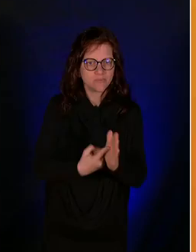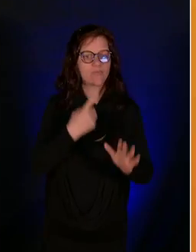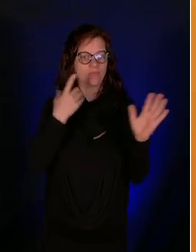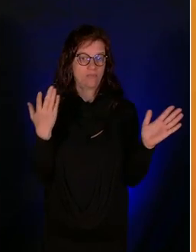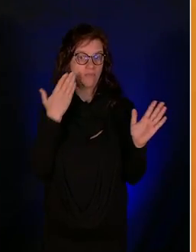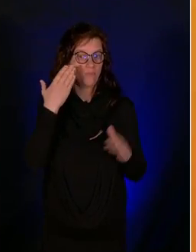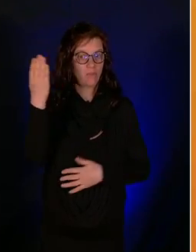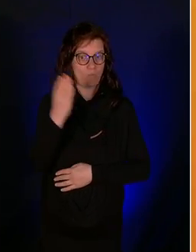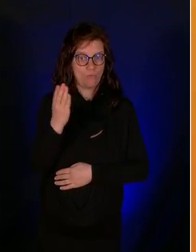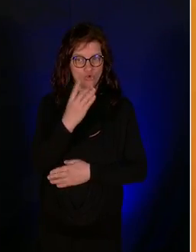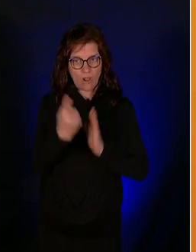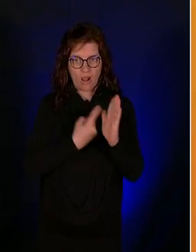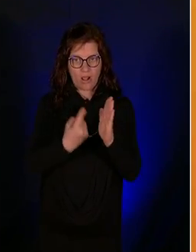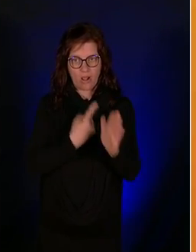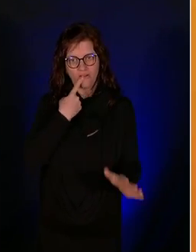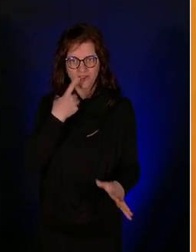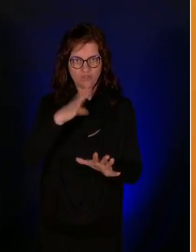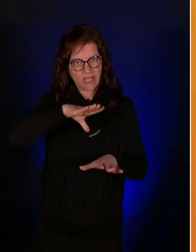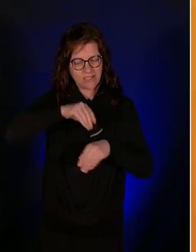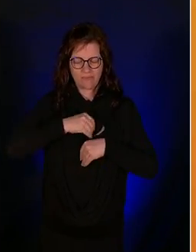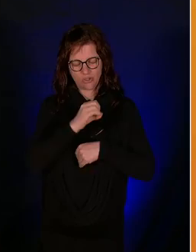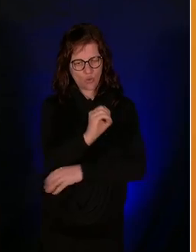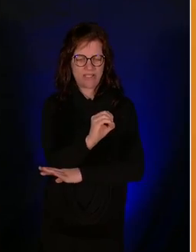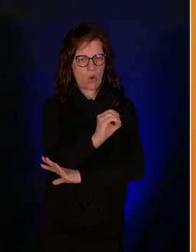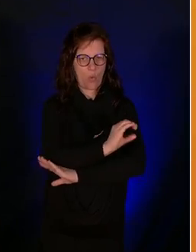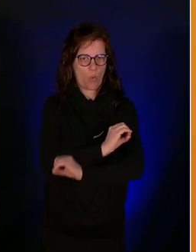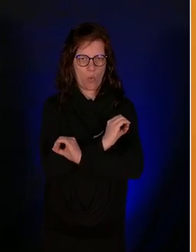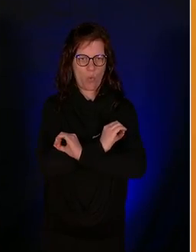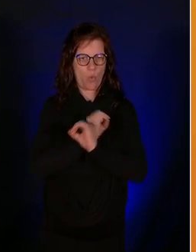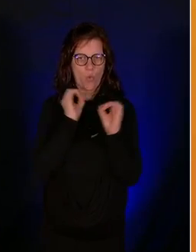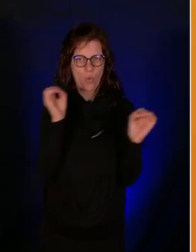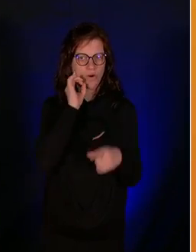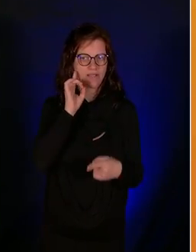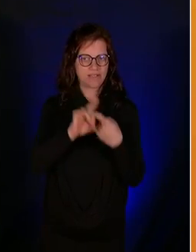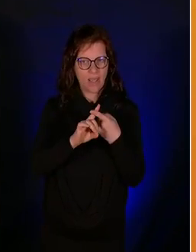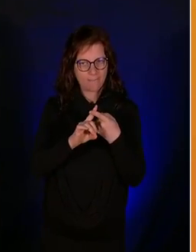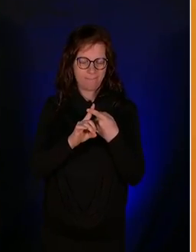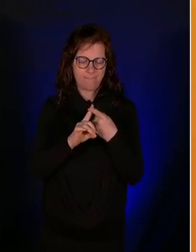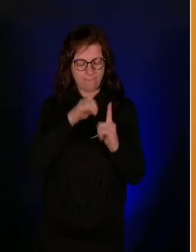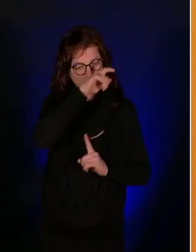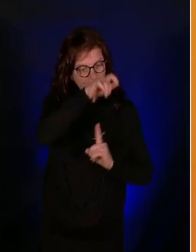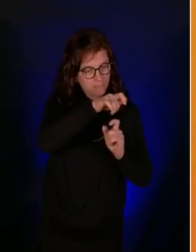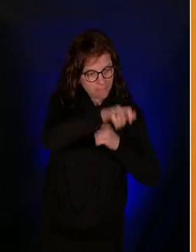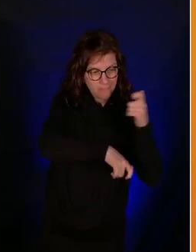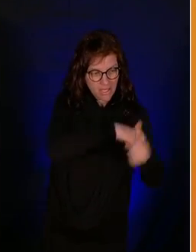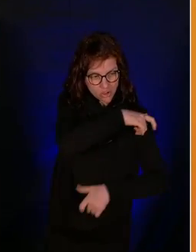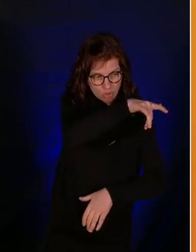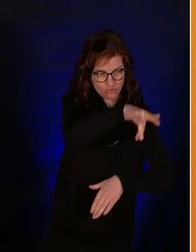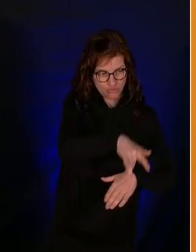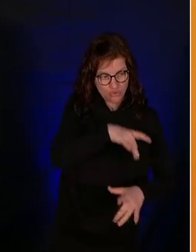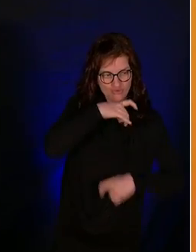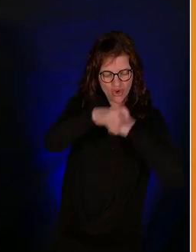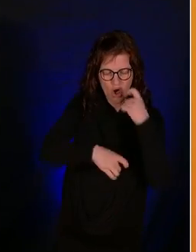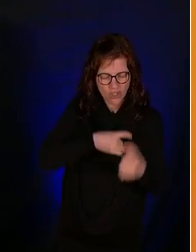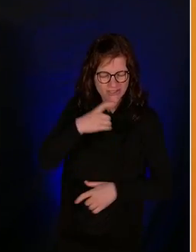qu'il le faut, tolérance zéro pour les auteurs de violences sexistes et sexuelles